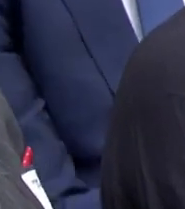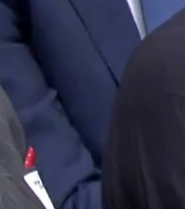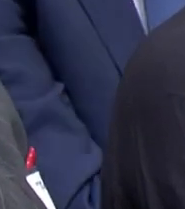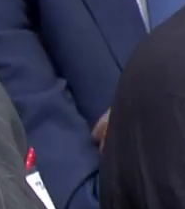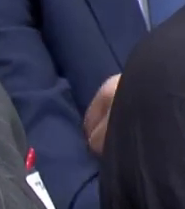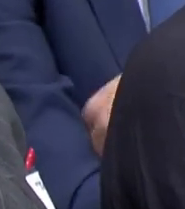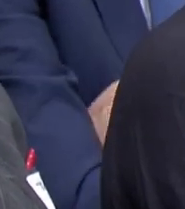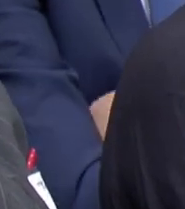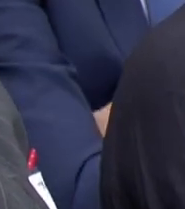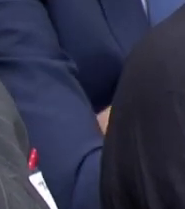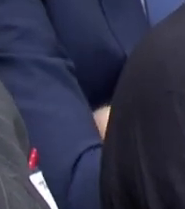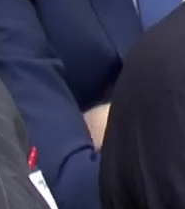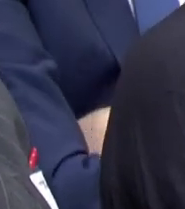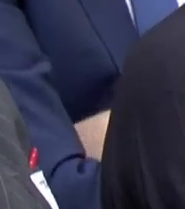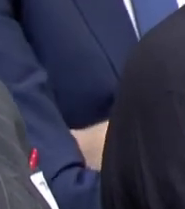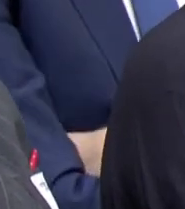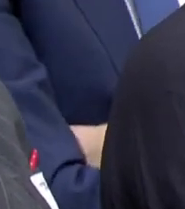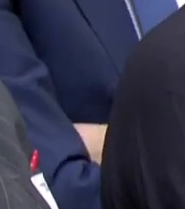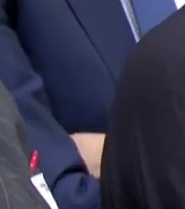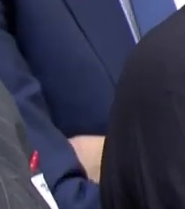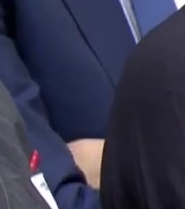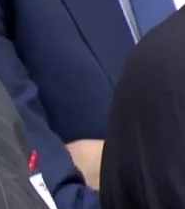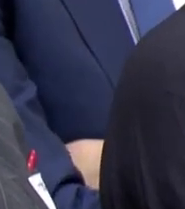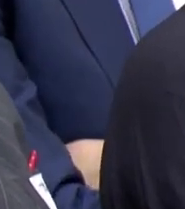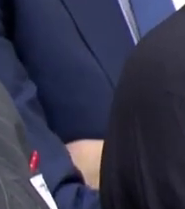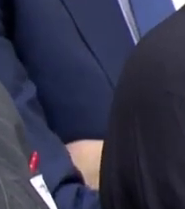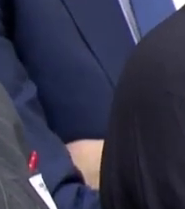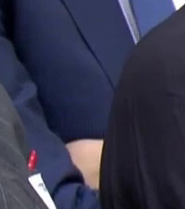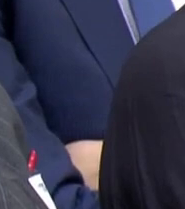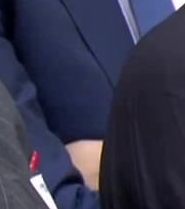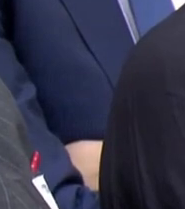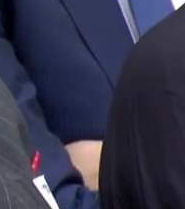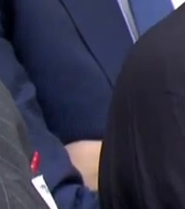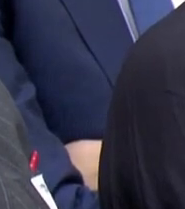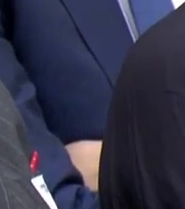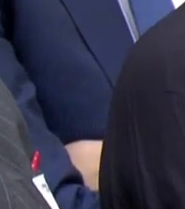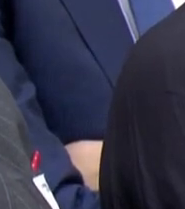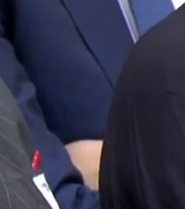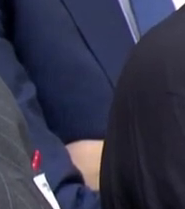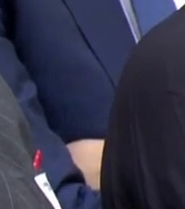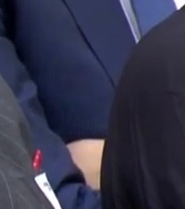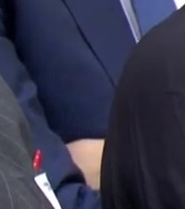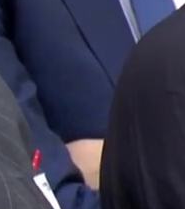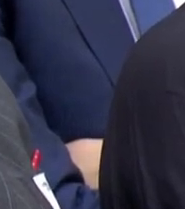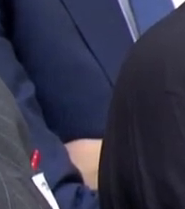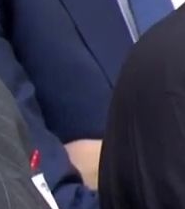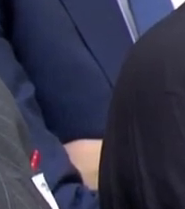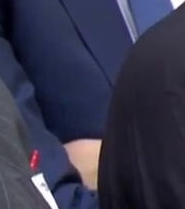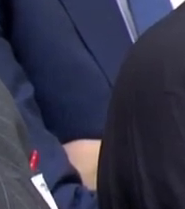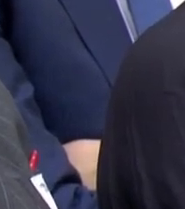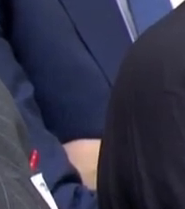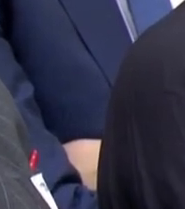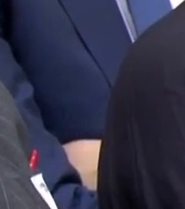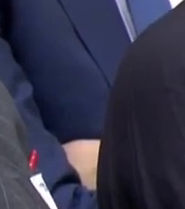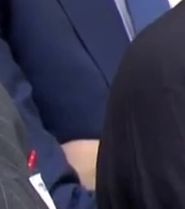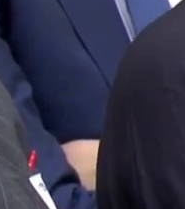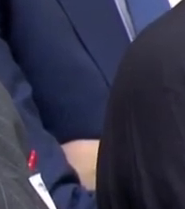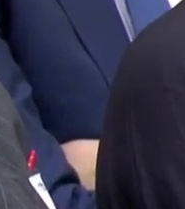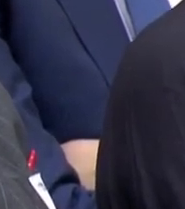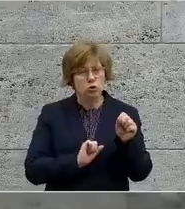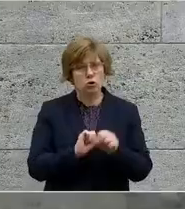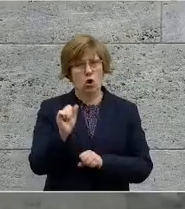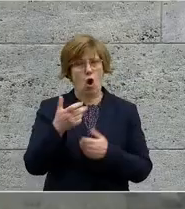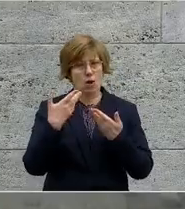Staatsstreich waren. Und sie rangen mit sich, viele bis zum Schluss, aus unterschiedlichen Gründen. Und